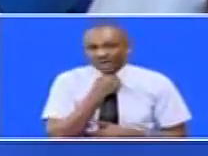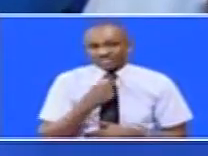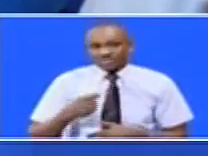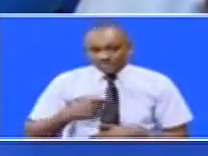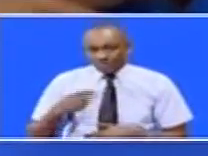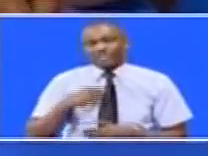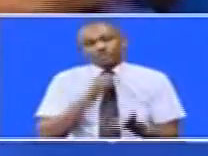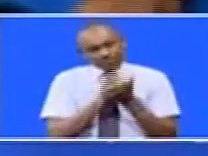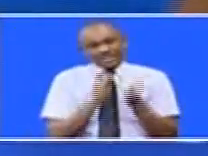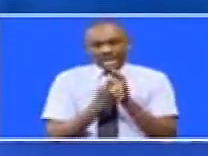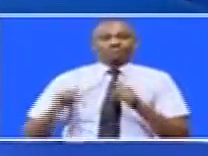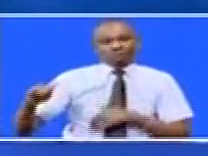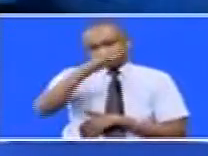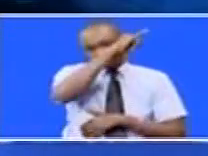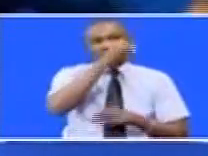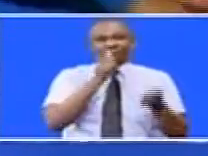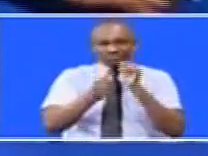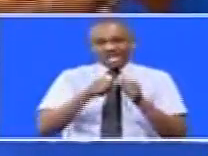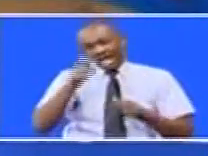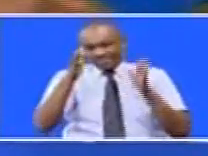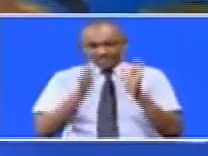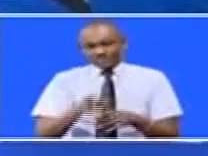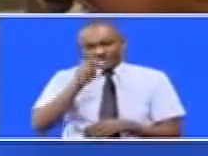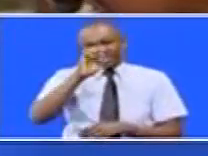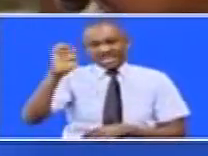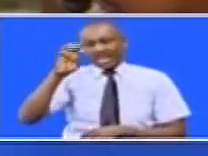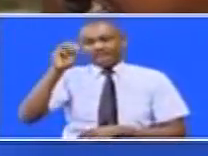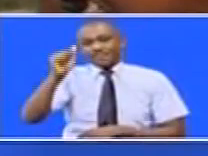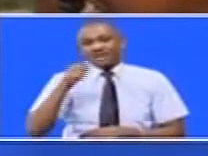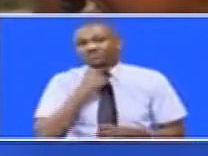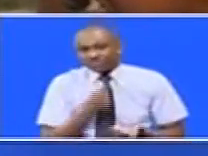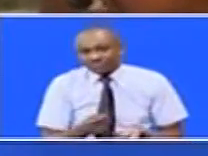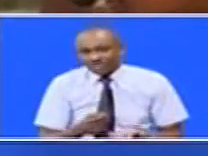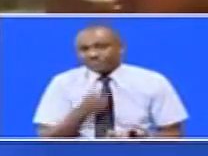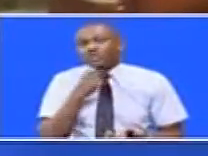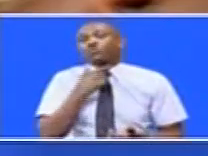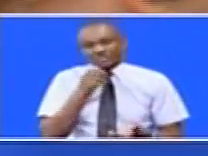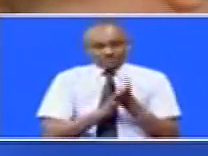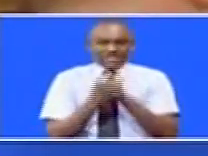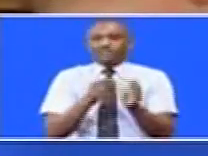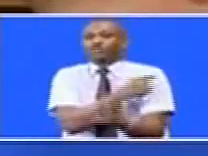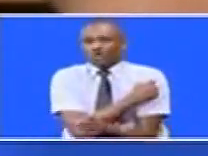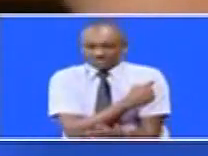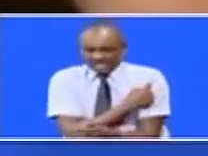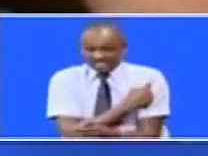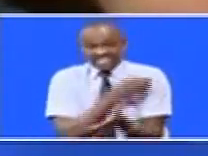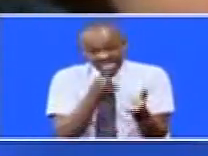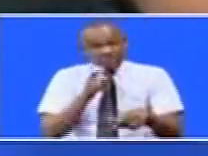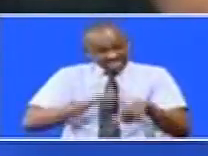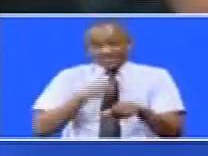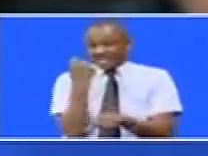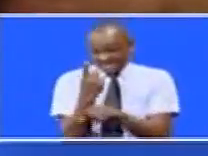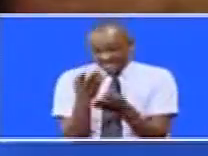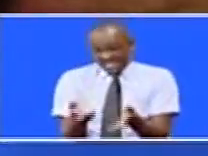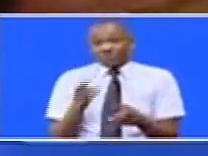wa ndege. Na mwenzake Neema Masi Akinyi. I used to be a doctor. Ni saa 5 hivi wakati